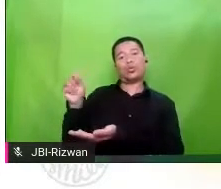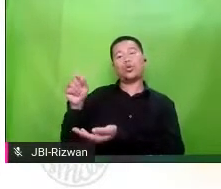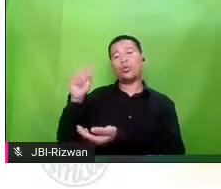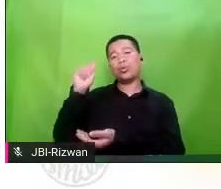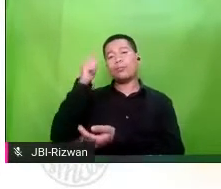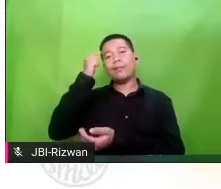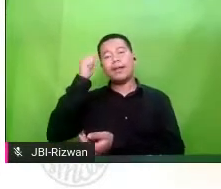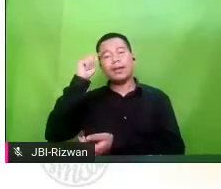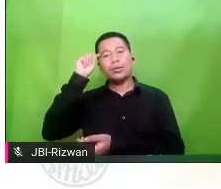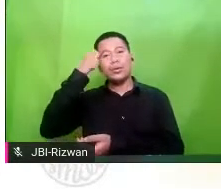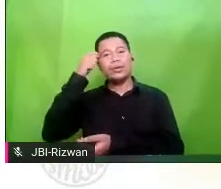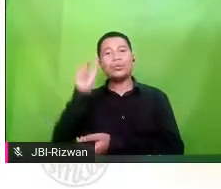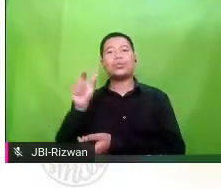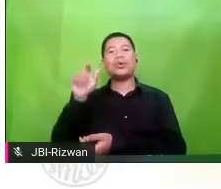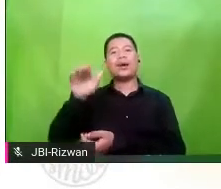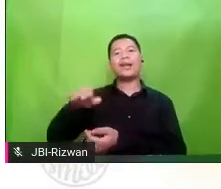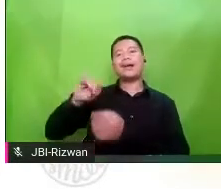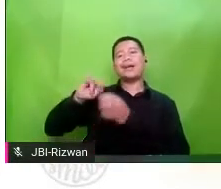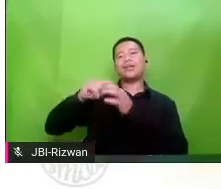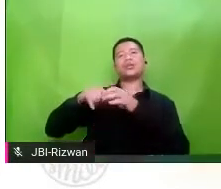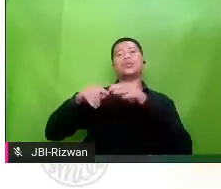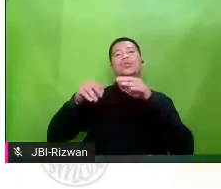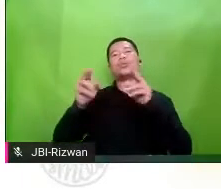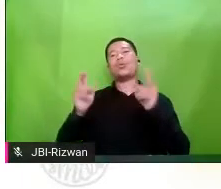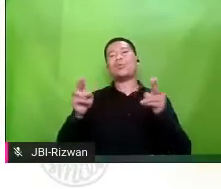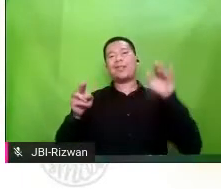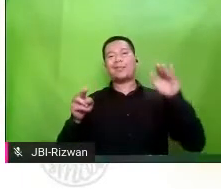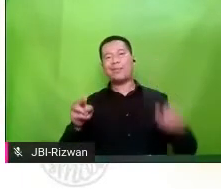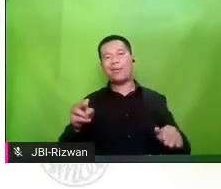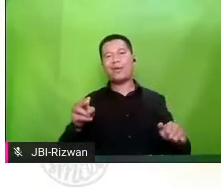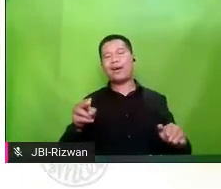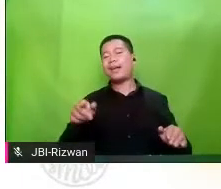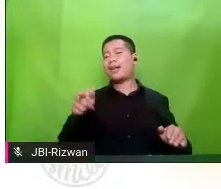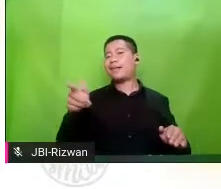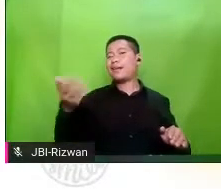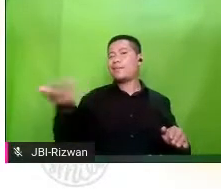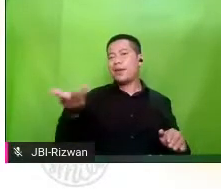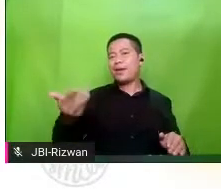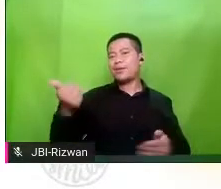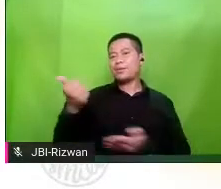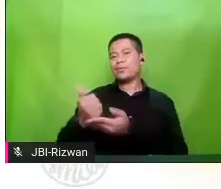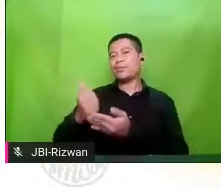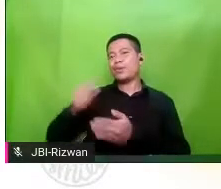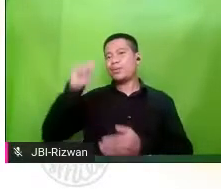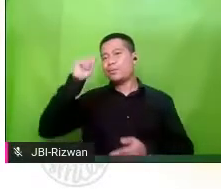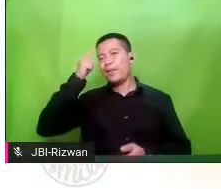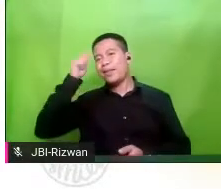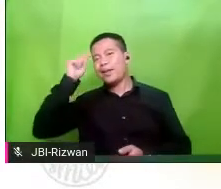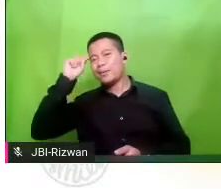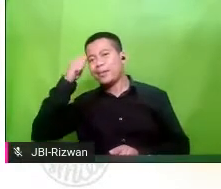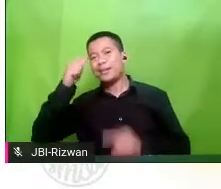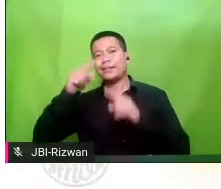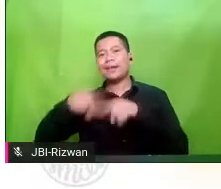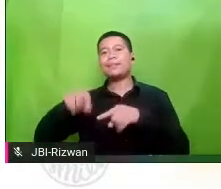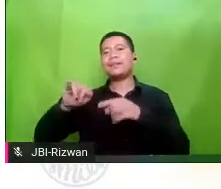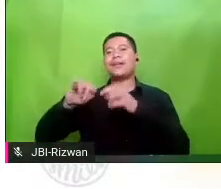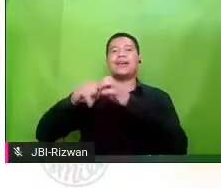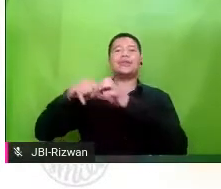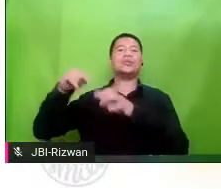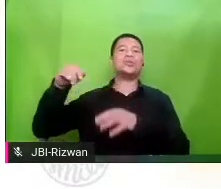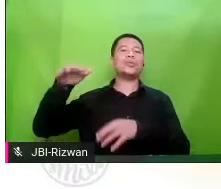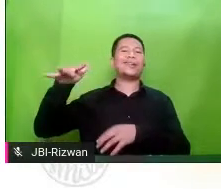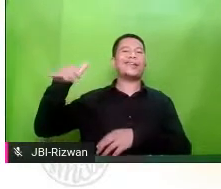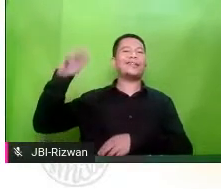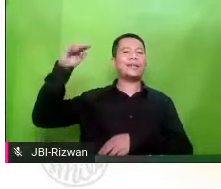untuk anak yang IQ di bawah normal, dan yang mana sebetulnya kesulitan belajar tapi pada anak dengan IQ